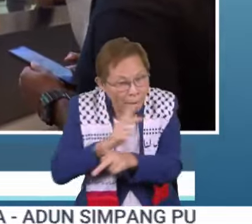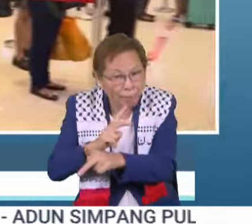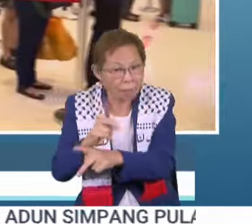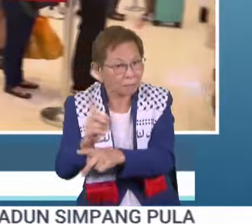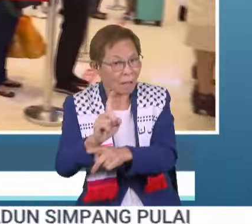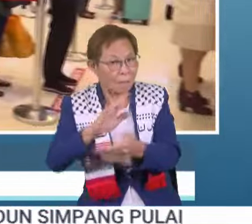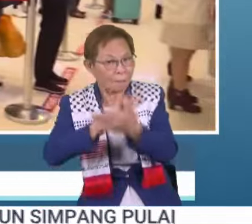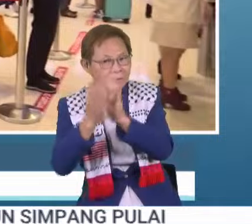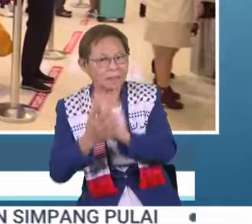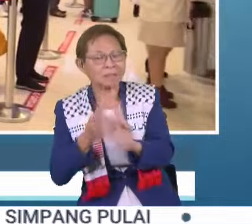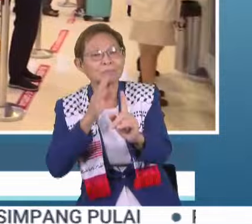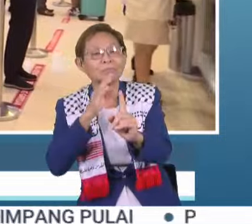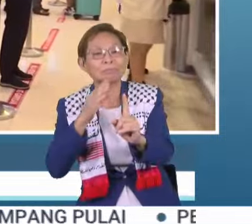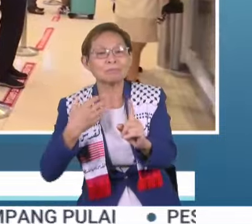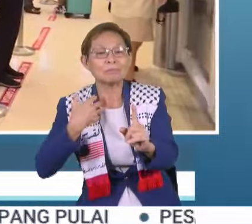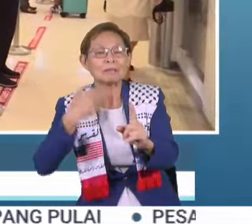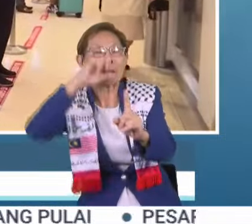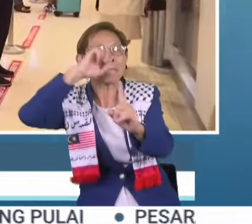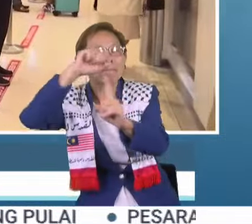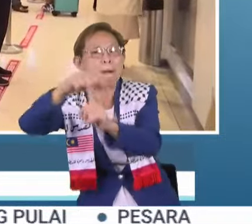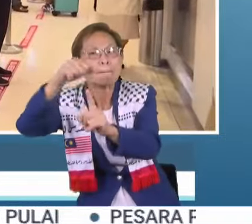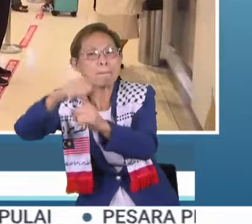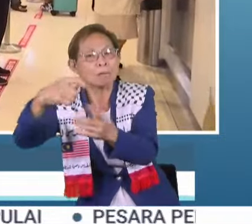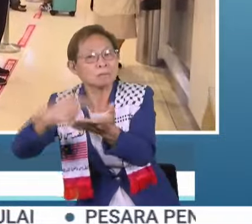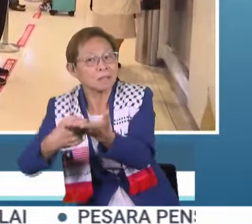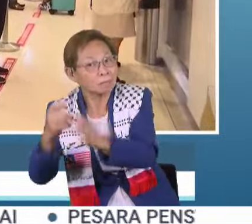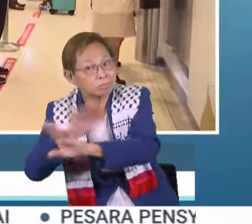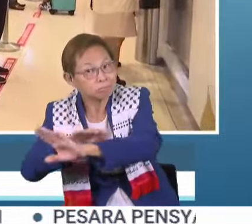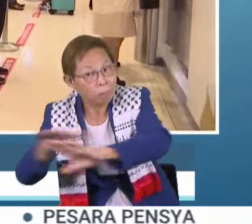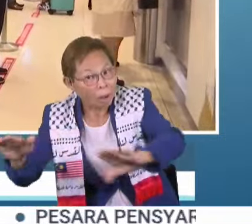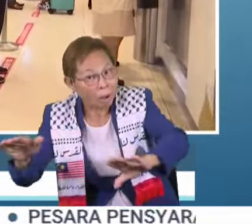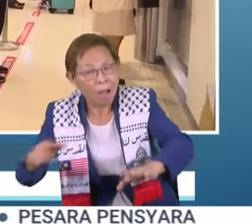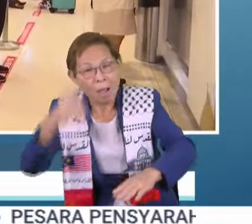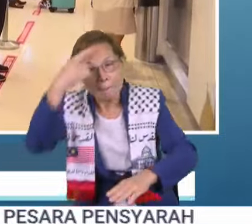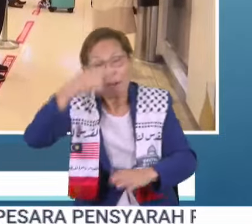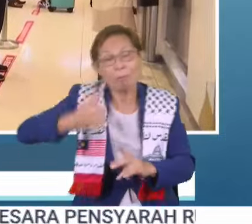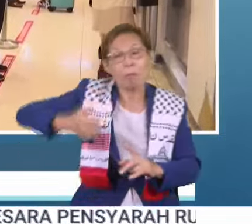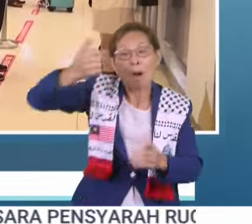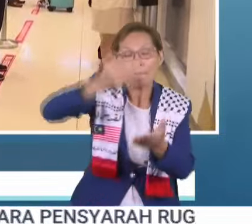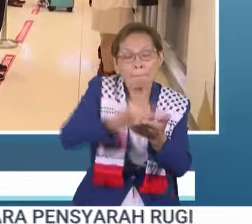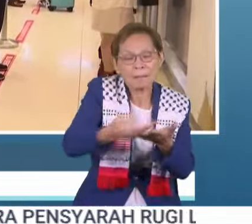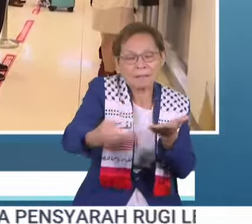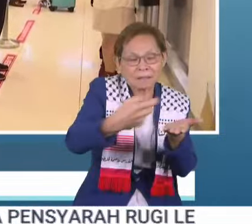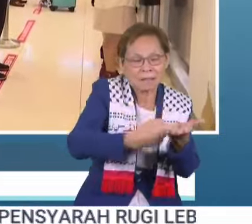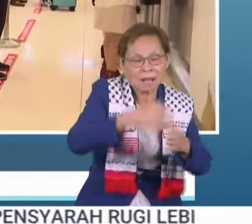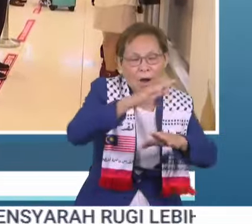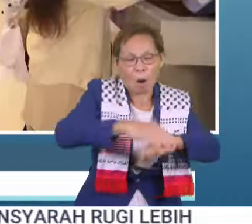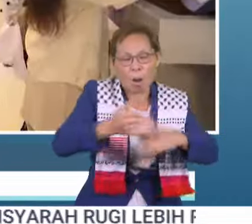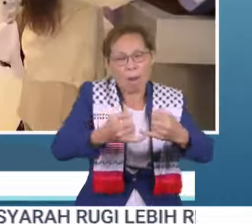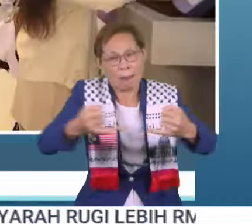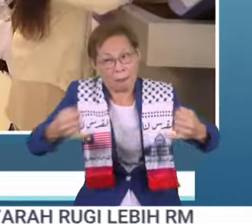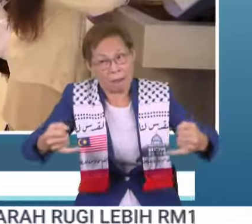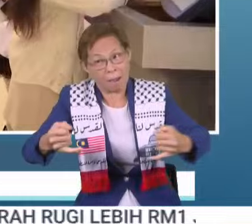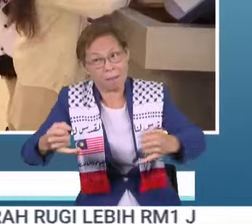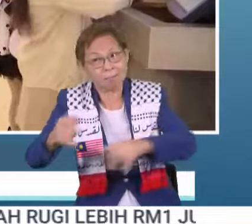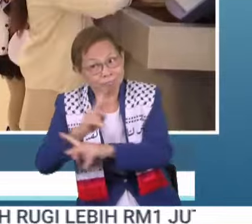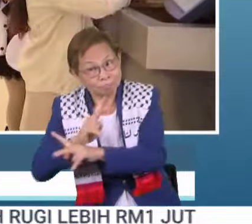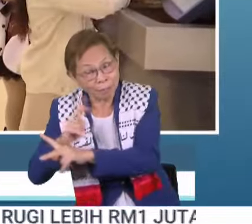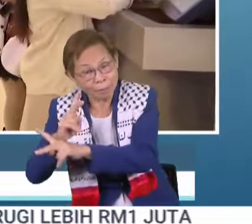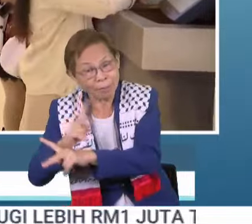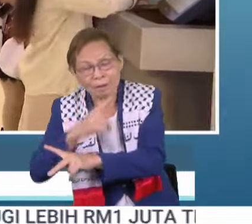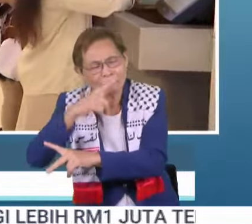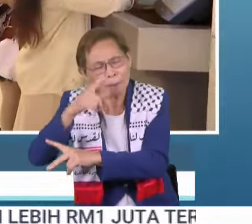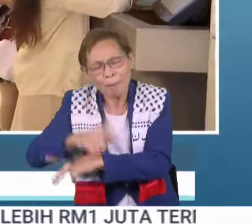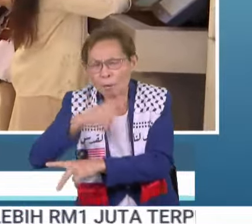supaya tidak menjadi mangsa kepada penipuan tiket. Dan oleh itu, terutama bagi pembelian tiket secara atas talian, anda